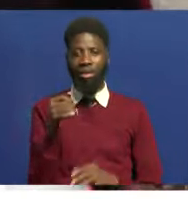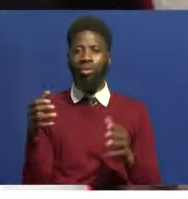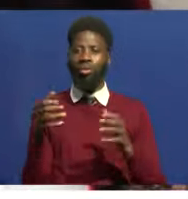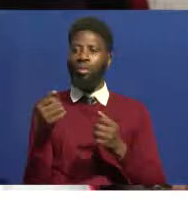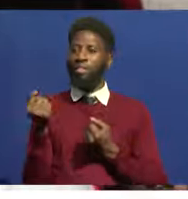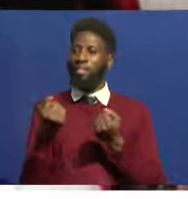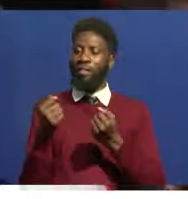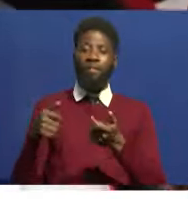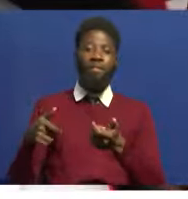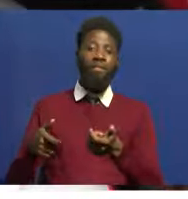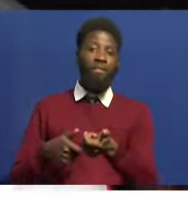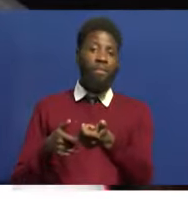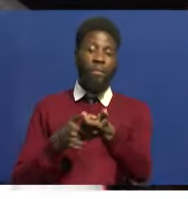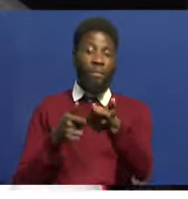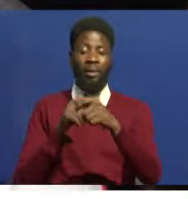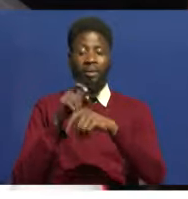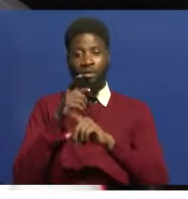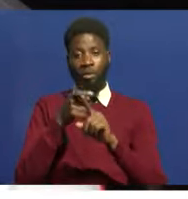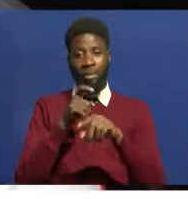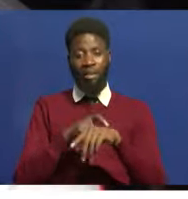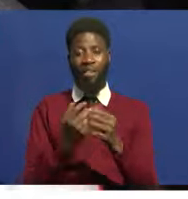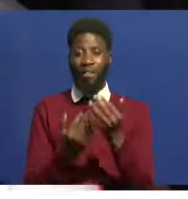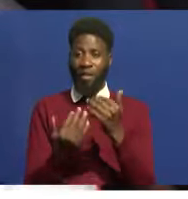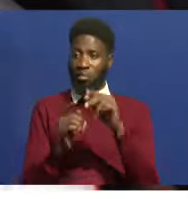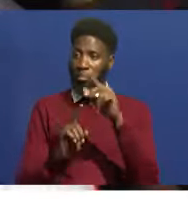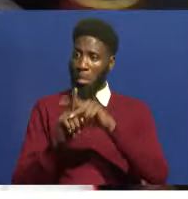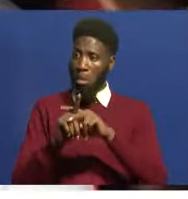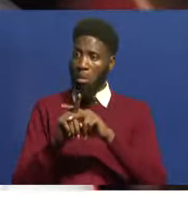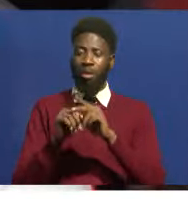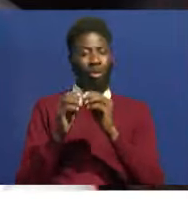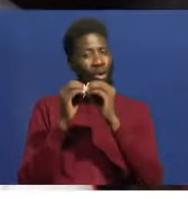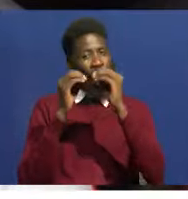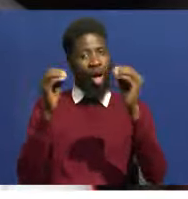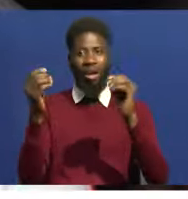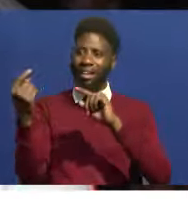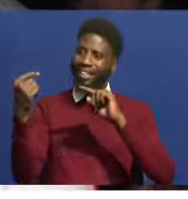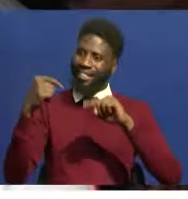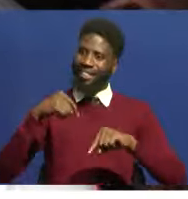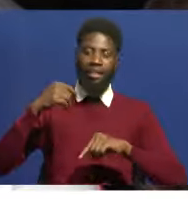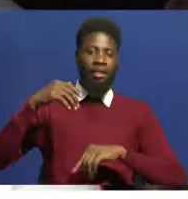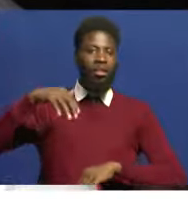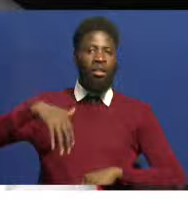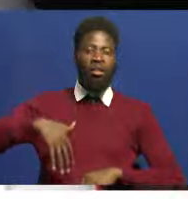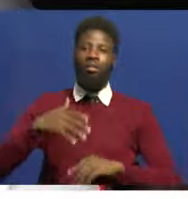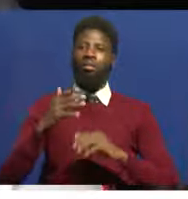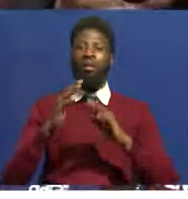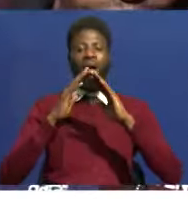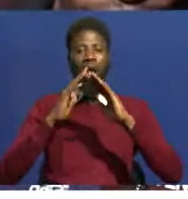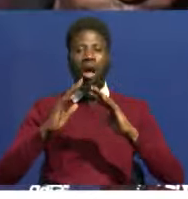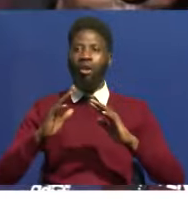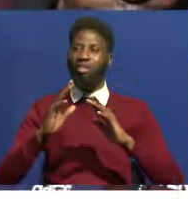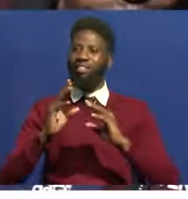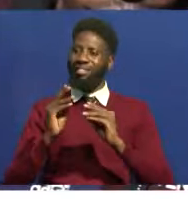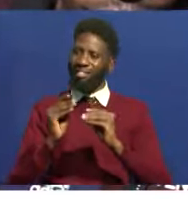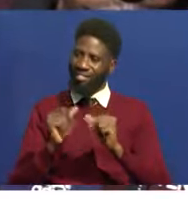moto ilianza kuanza hapa wamekaa sana kabla ya kufika hapa na nyumba imechomeka